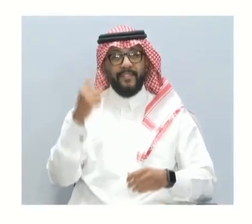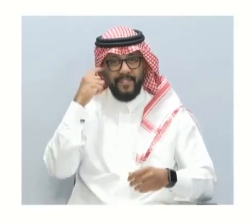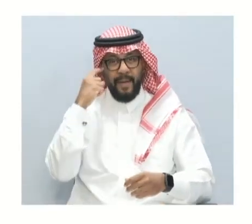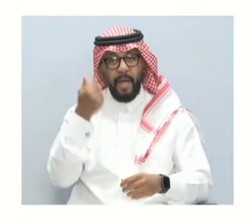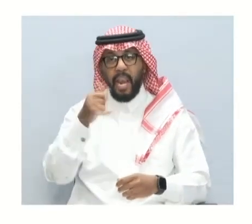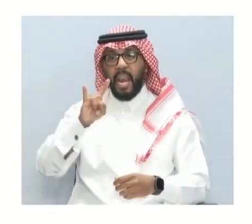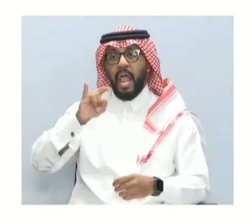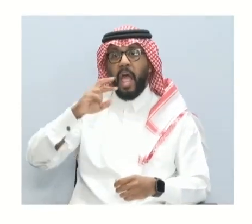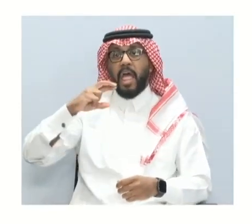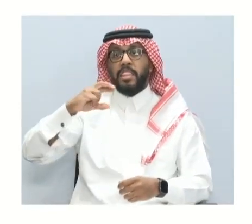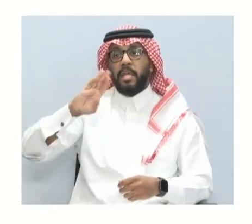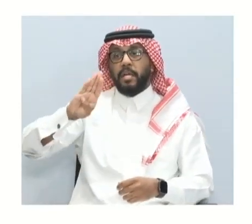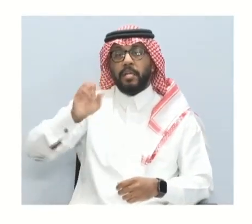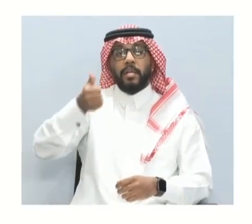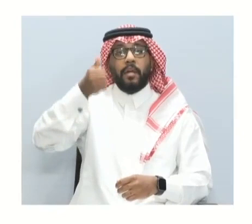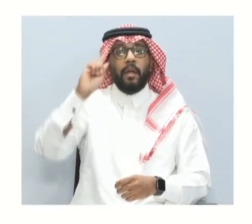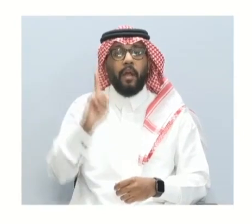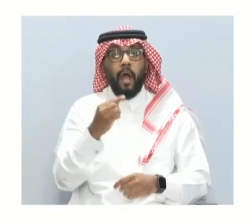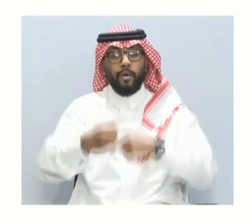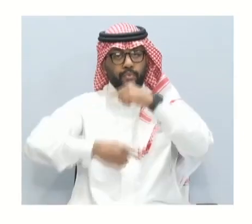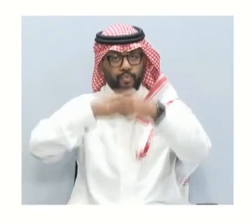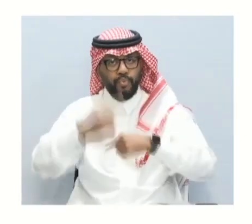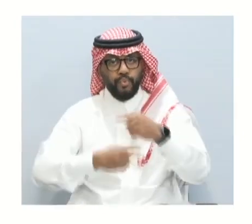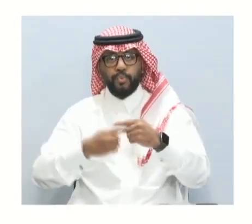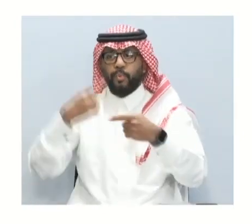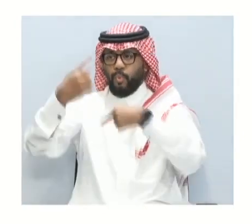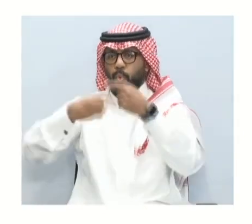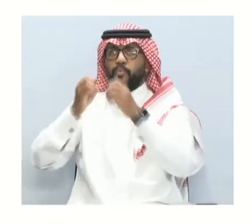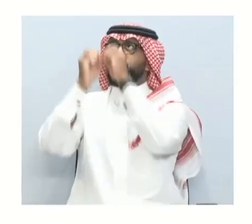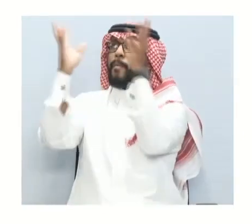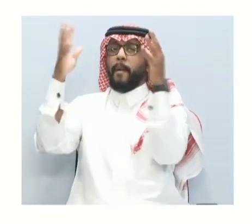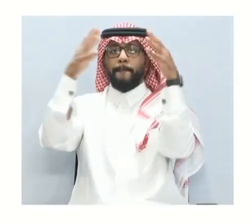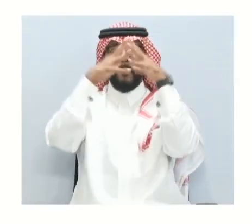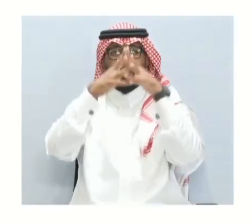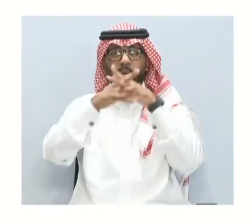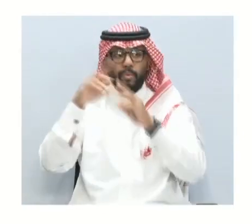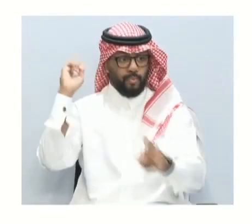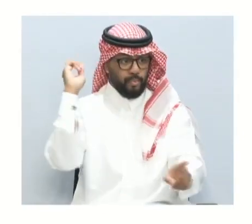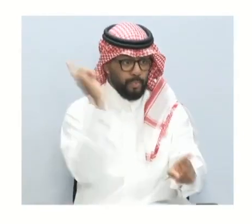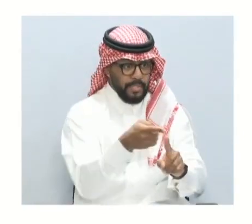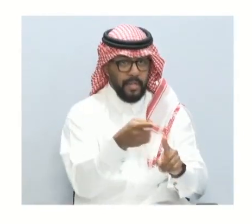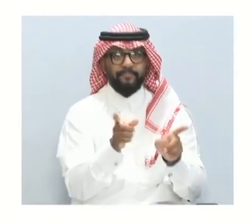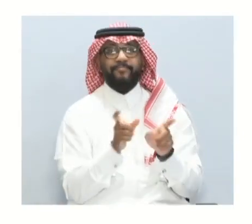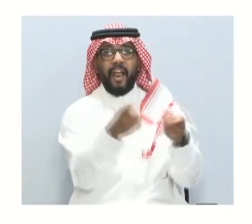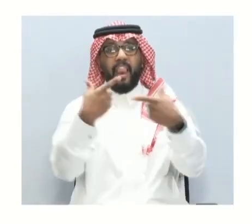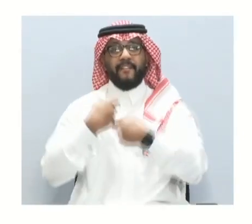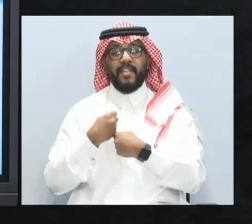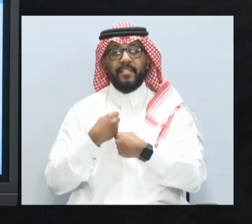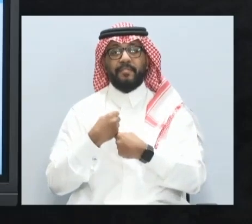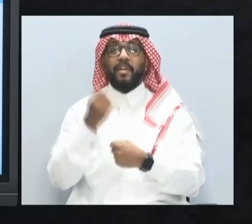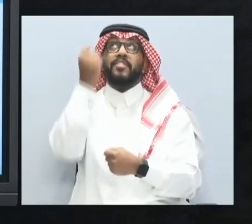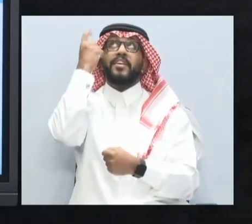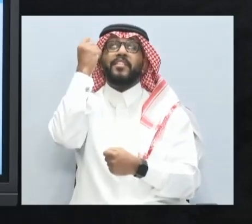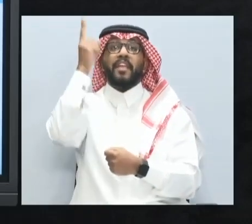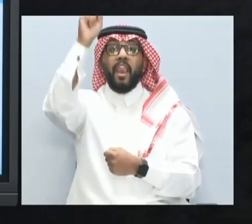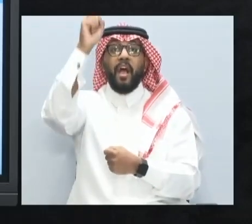فهذا من اعظم الاسباب التي تمنع الاصابه بالسحر وابحثوا عن واقع الناس من كان يكثر من ذكر الله لا